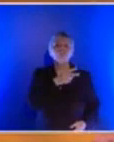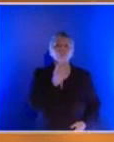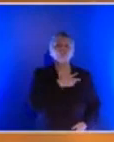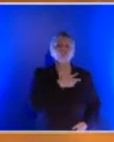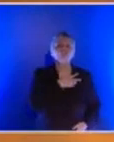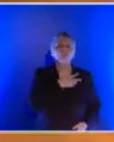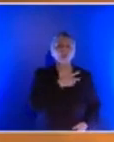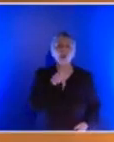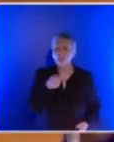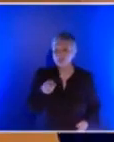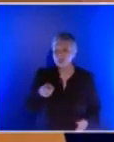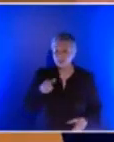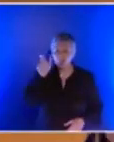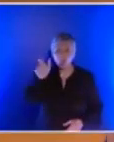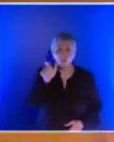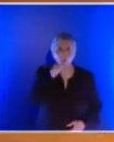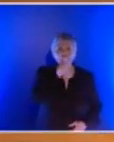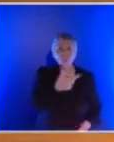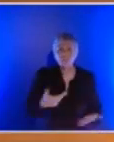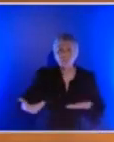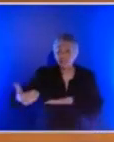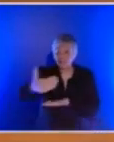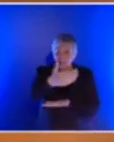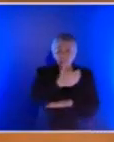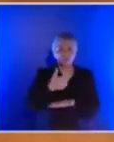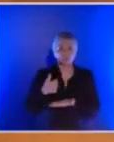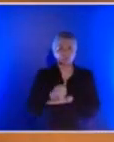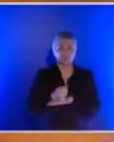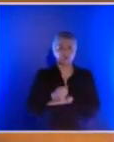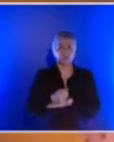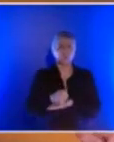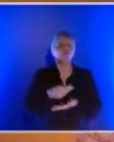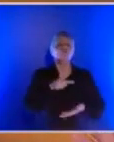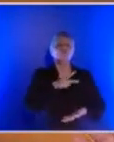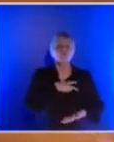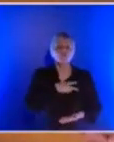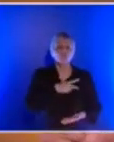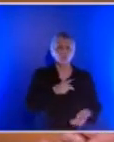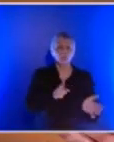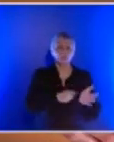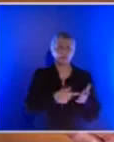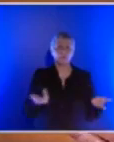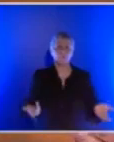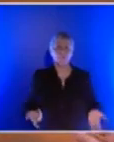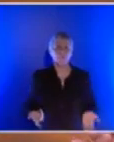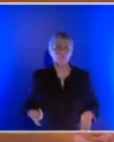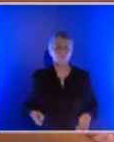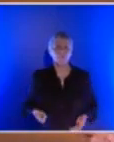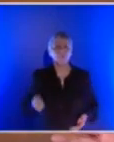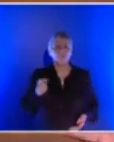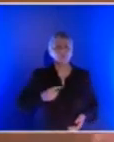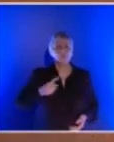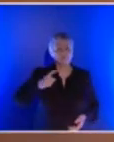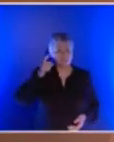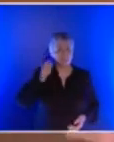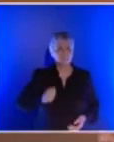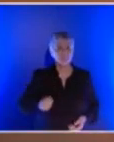ανάλογα με το πραγματικό του εισόδημα. Αν κοιτάξει το φόρο εισοδήματος στην Ελλάδα, δεν υπάρχουν πλούσιοι. Πάνω από 80.000 ευρώ